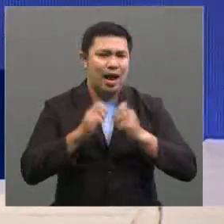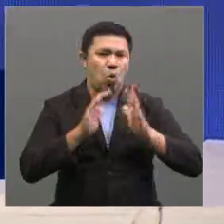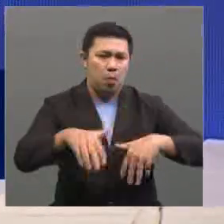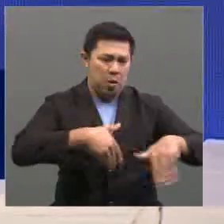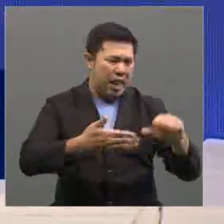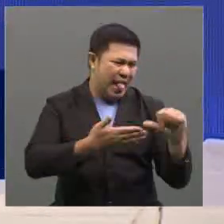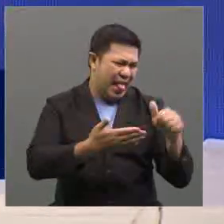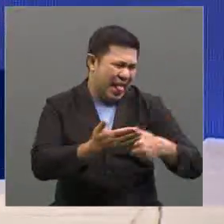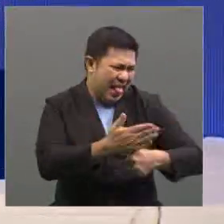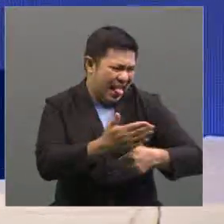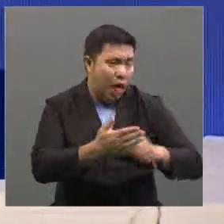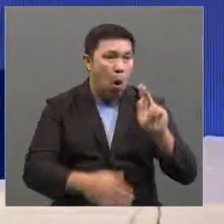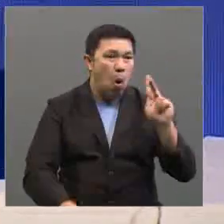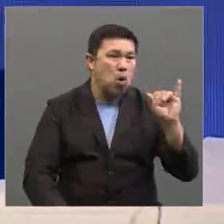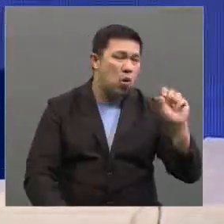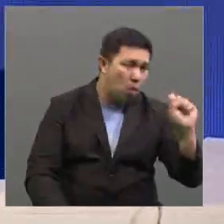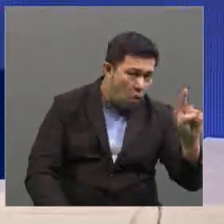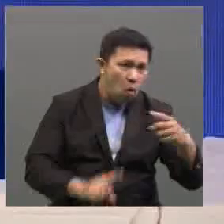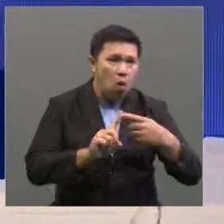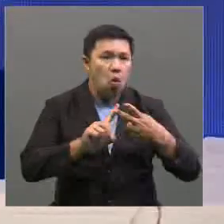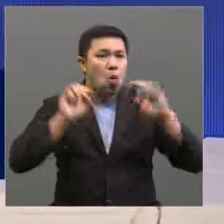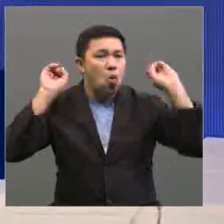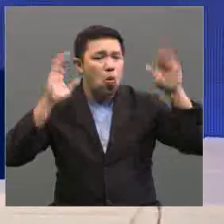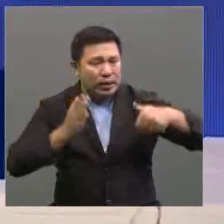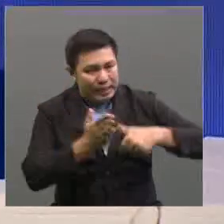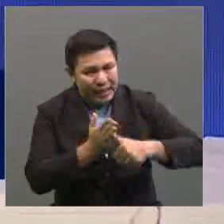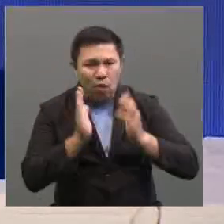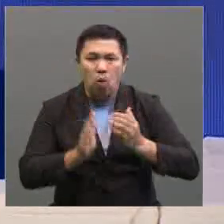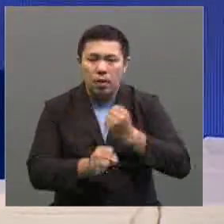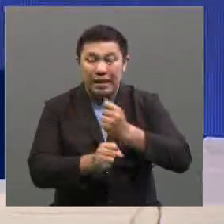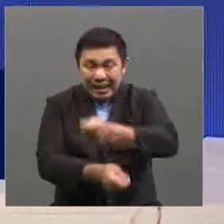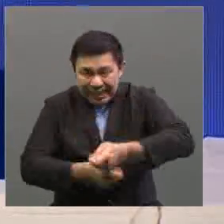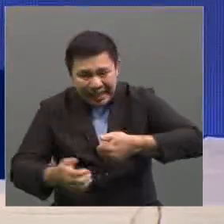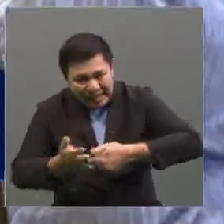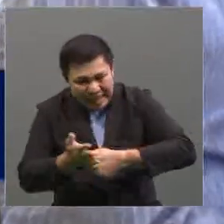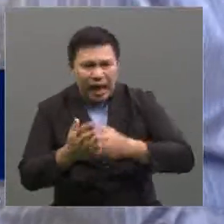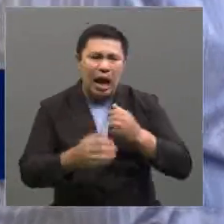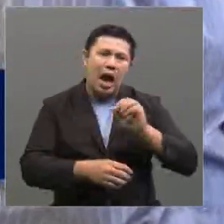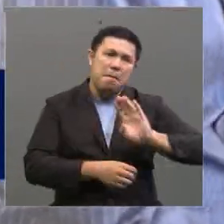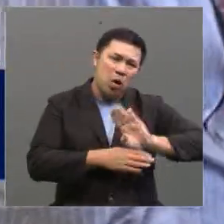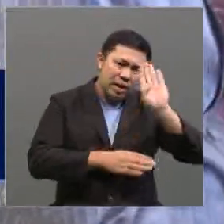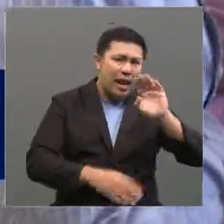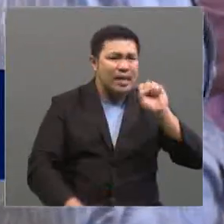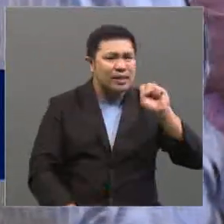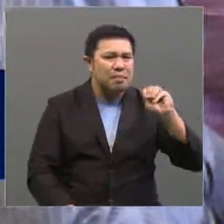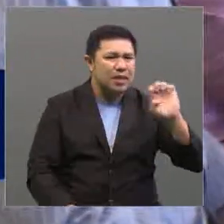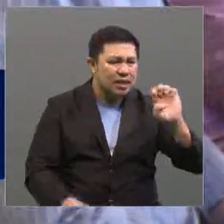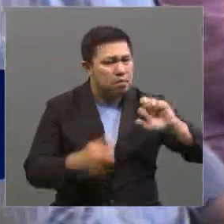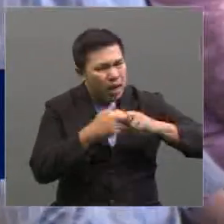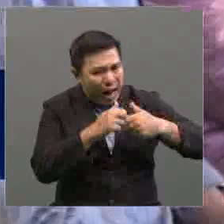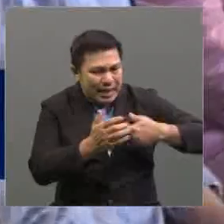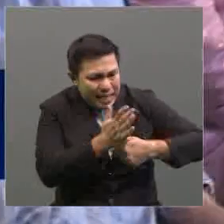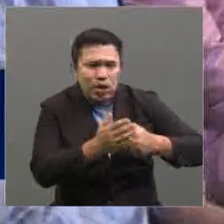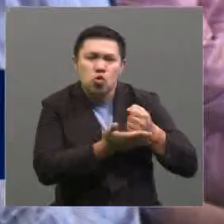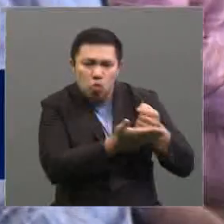ประชาชนรายย่อยทั้งหนี้กยสหนี้ครูหนี้เกษตรกรหนี้สินของผู้ประกอบการเเอค่ะ